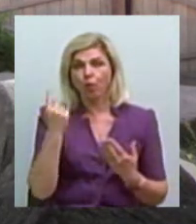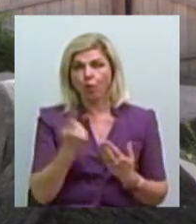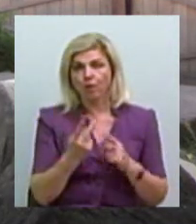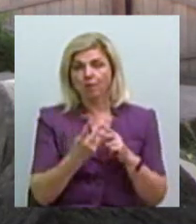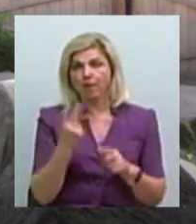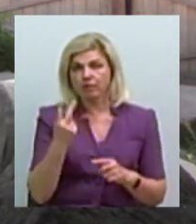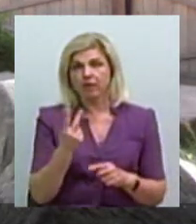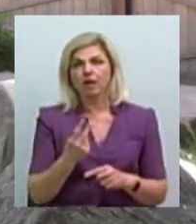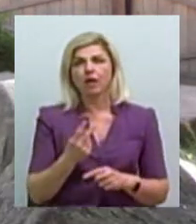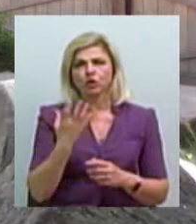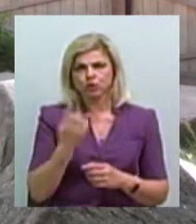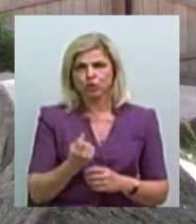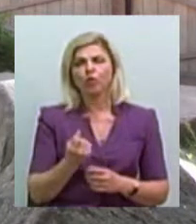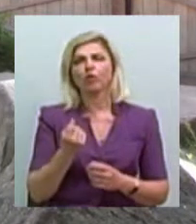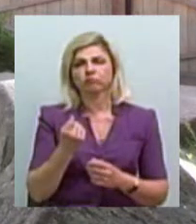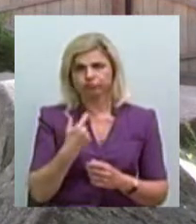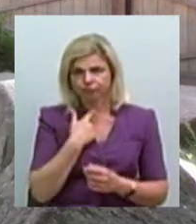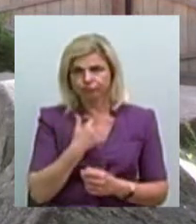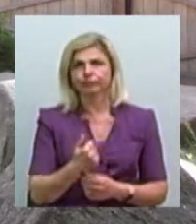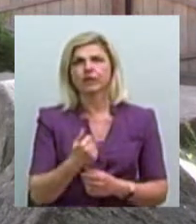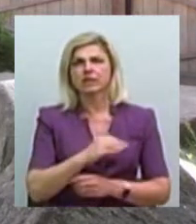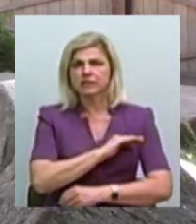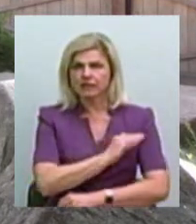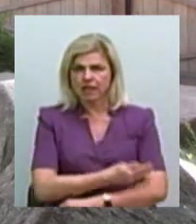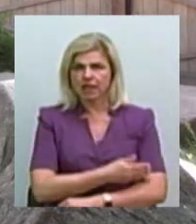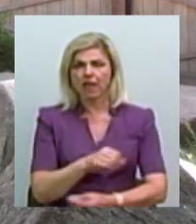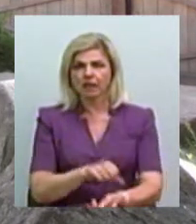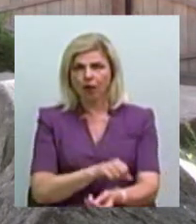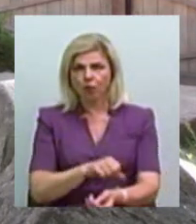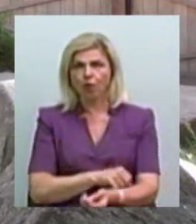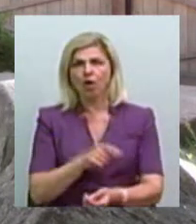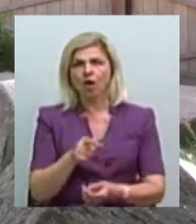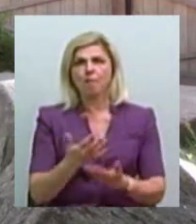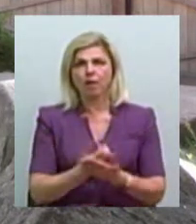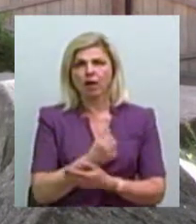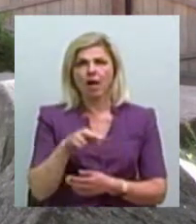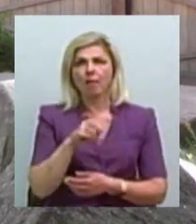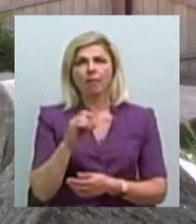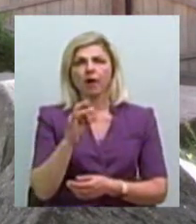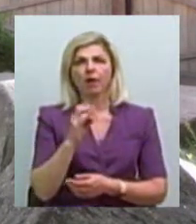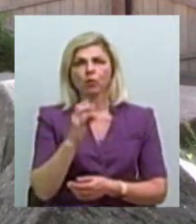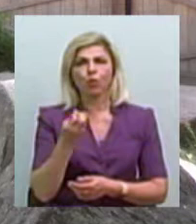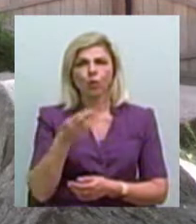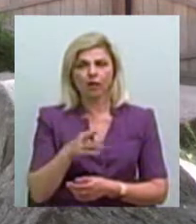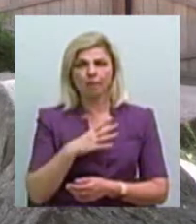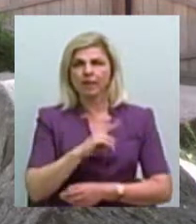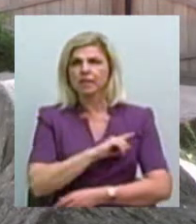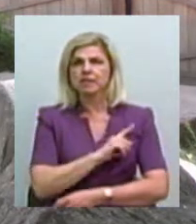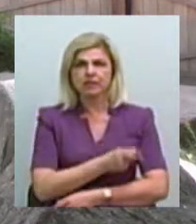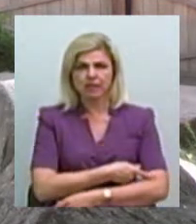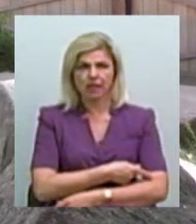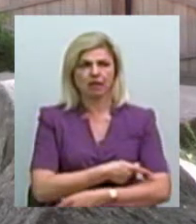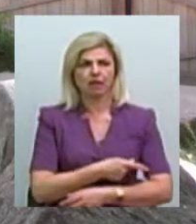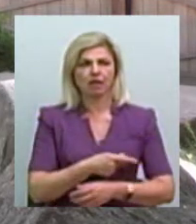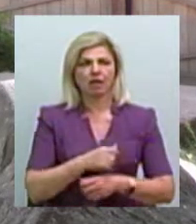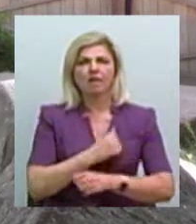півтора роки, підсів щільно на сіль. Такий наркотик, і він викликає параної. У мене були дуже сильні параної, накрути